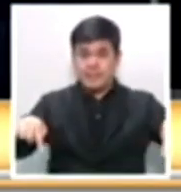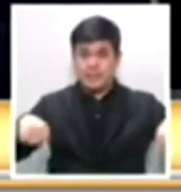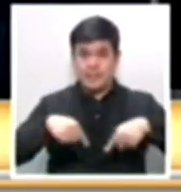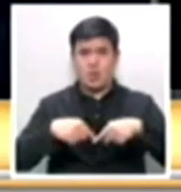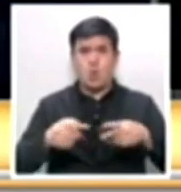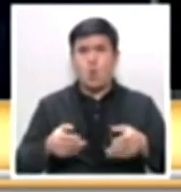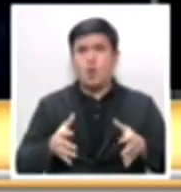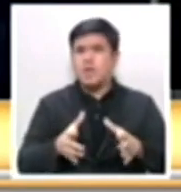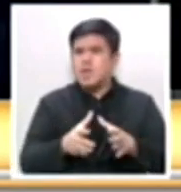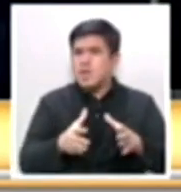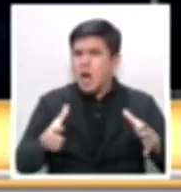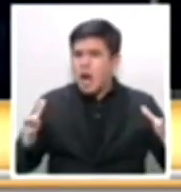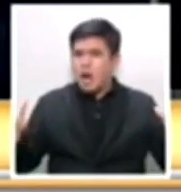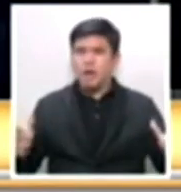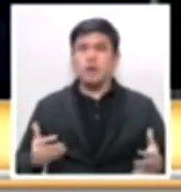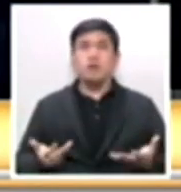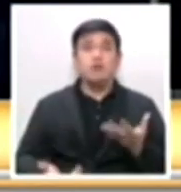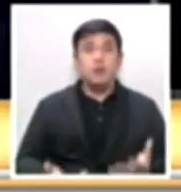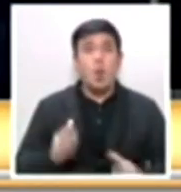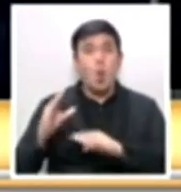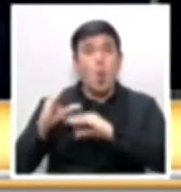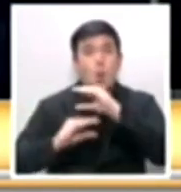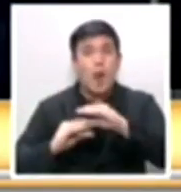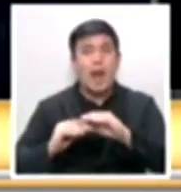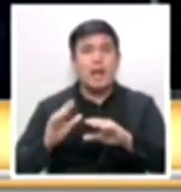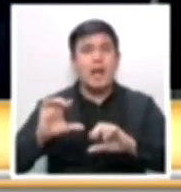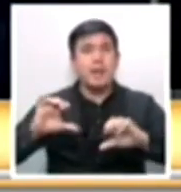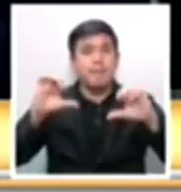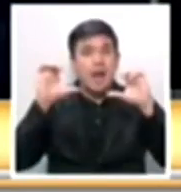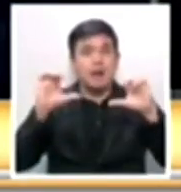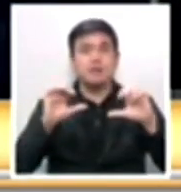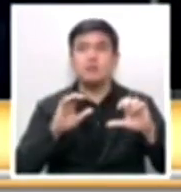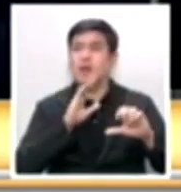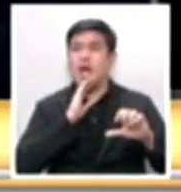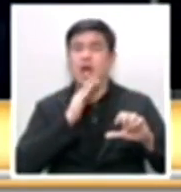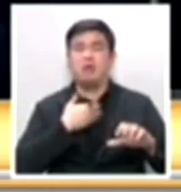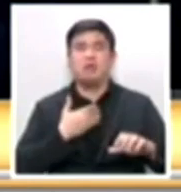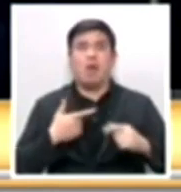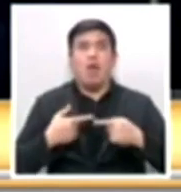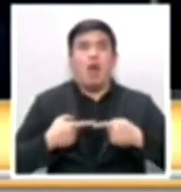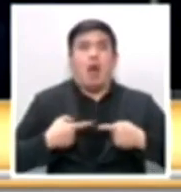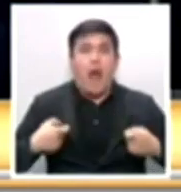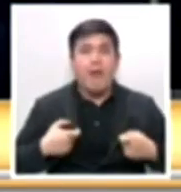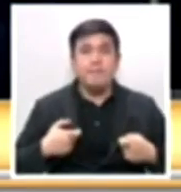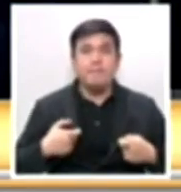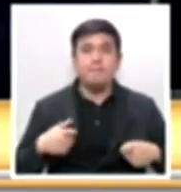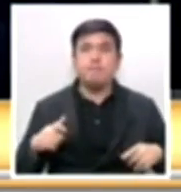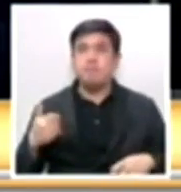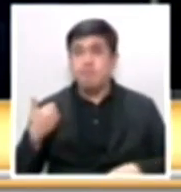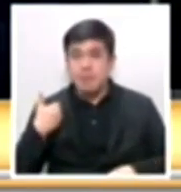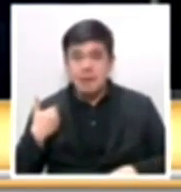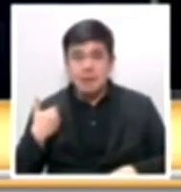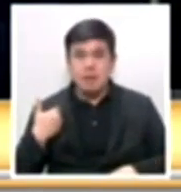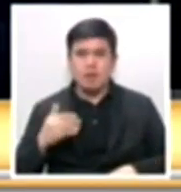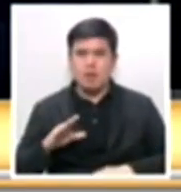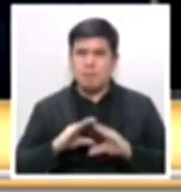ใหญ่นะครับหรือโครงการใหญ่ๆของรัฐถ้าจะไม่มีใครมาค้านเลยผมเชื่อว่าไม่มีและไม่มี